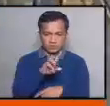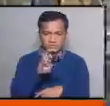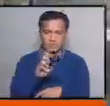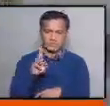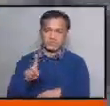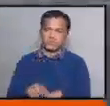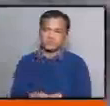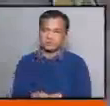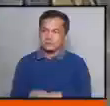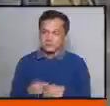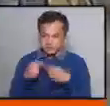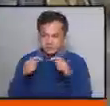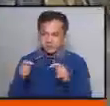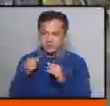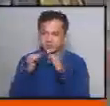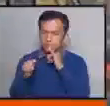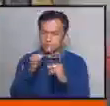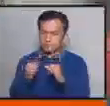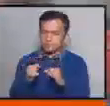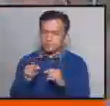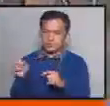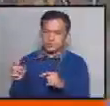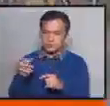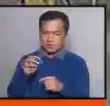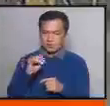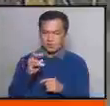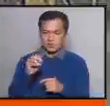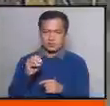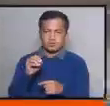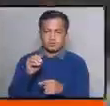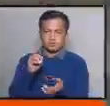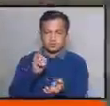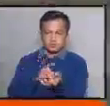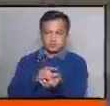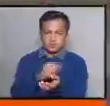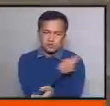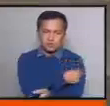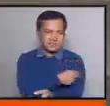161. Sinubukan naming kunan ng panig ang Molino Doctor's Hospital,